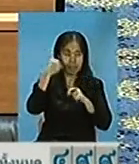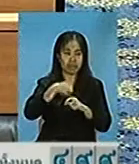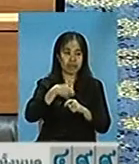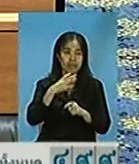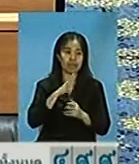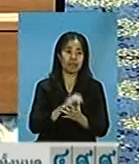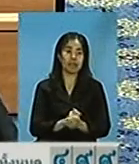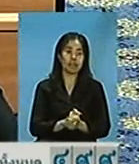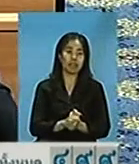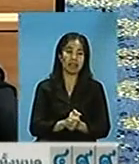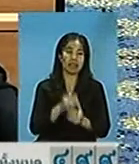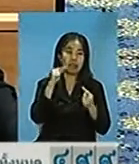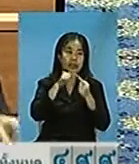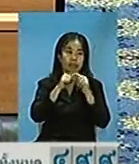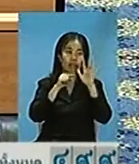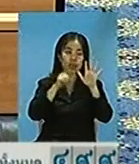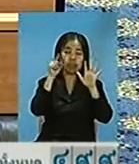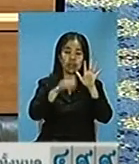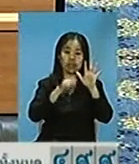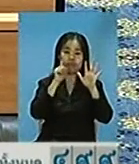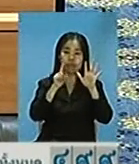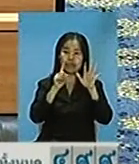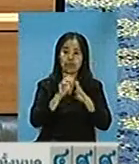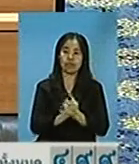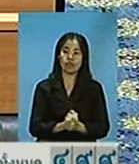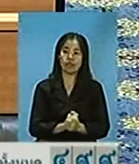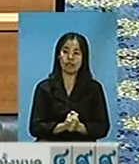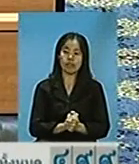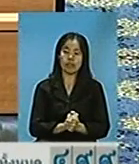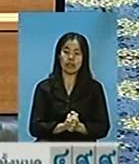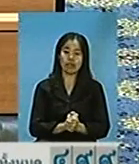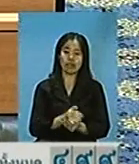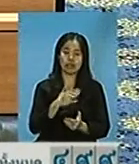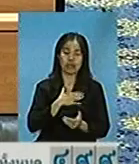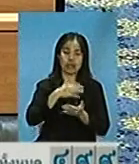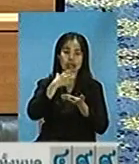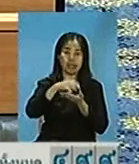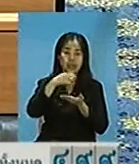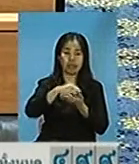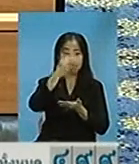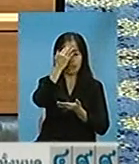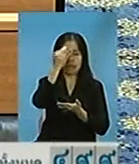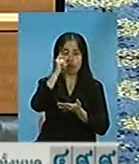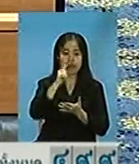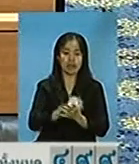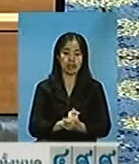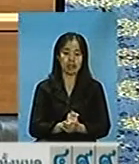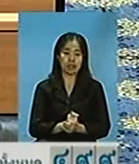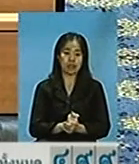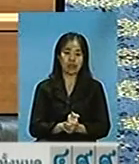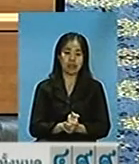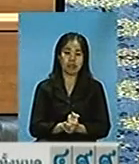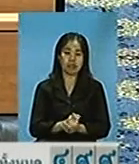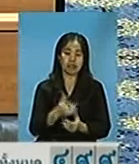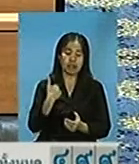5ทับ1ครับท่านประธานฮะวงเล็บ5ทับ1ที่ผมเรียนอย่างนี้เนี่ยท่านประธานฮะถ้าเราให้อำน